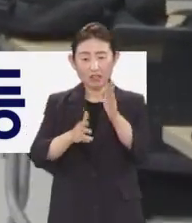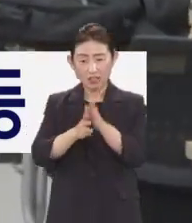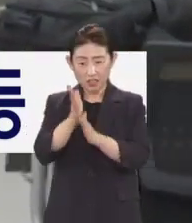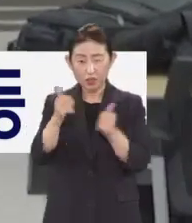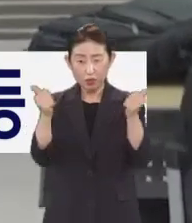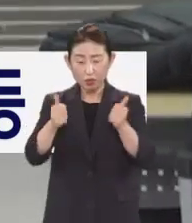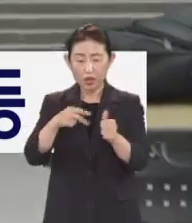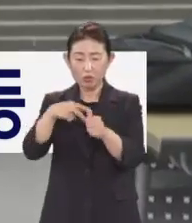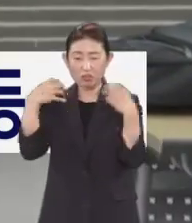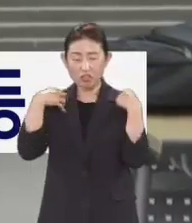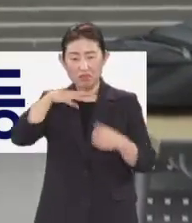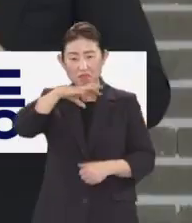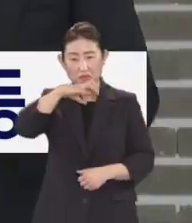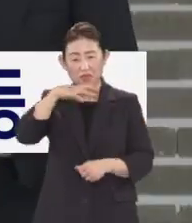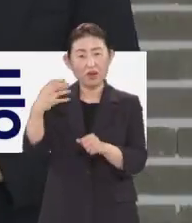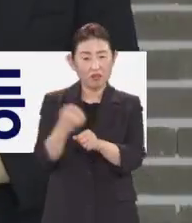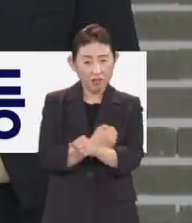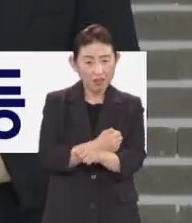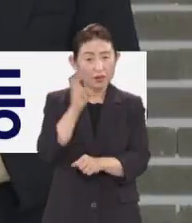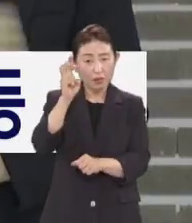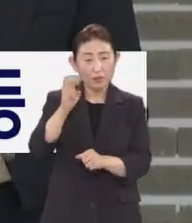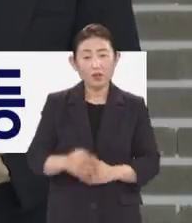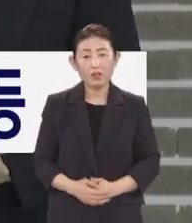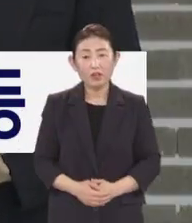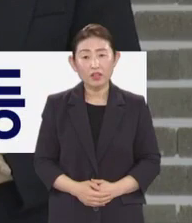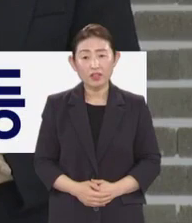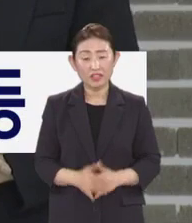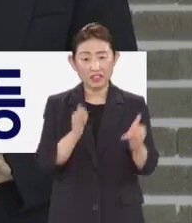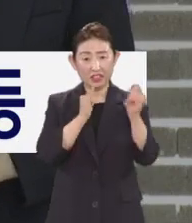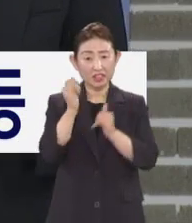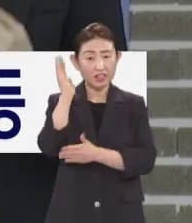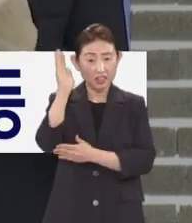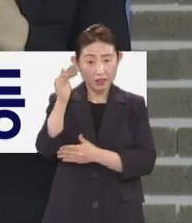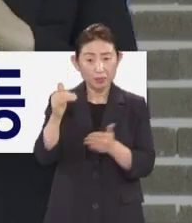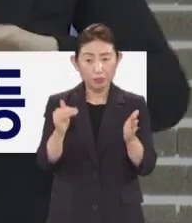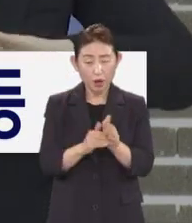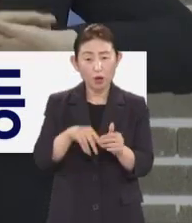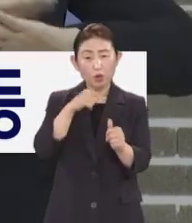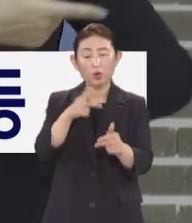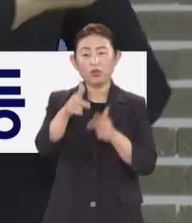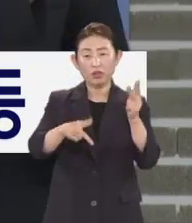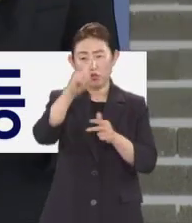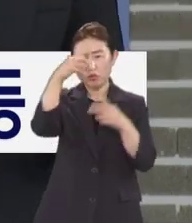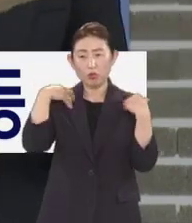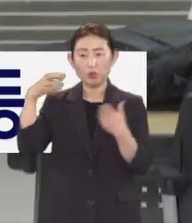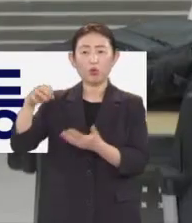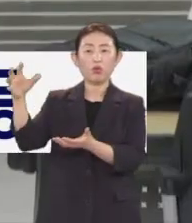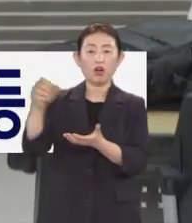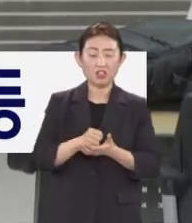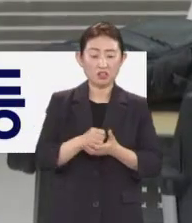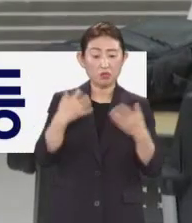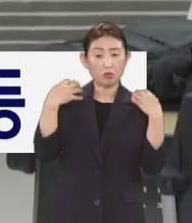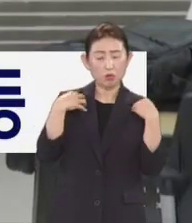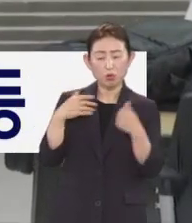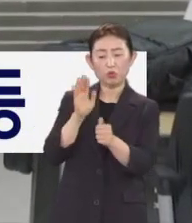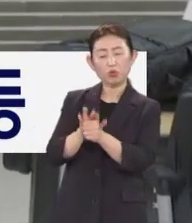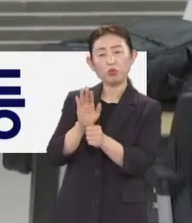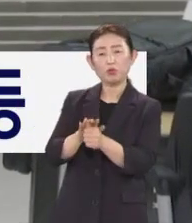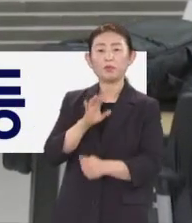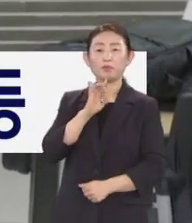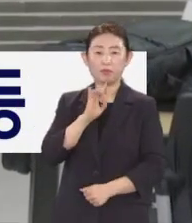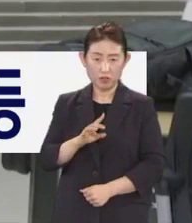지역교육계의 반발이 커질 전망입니다. 박 시장은 기자회견을 열고 교육사업은 국비로 지방자치단체는 보조적